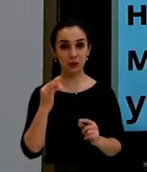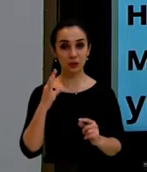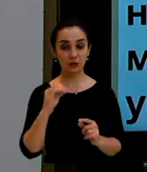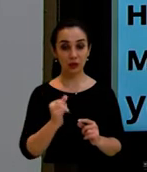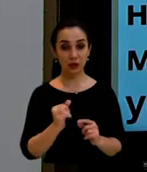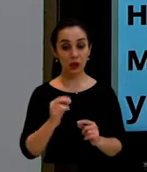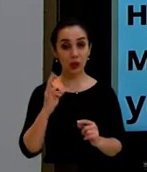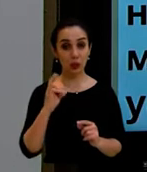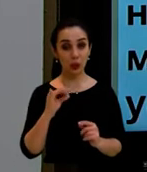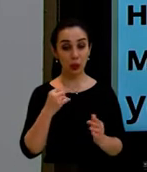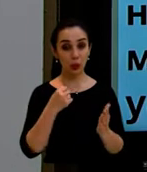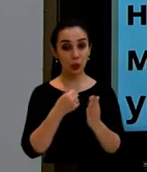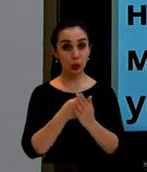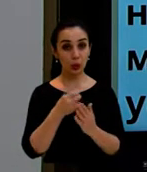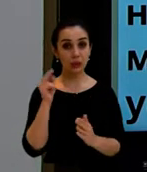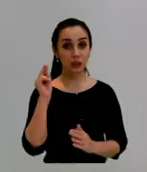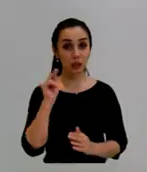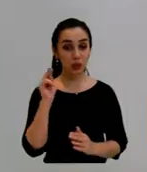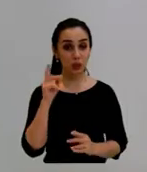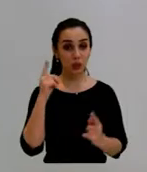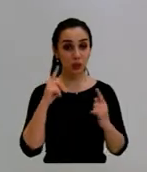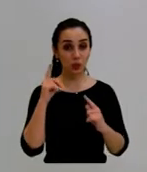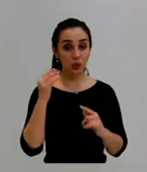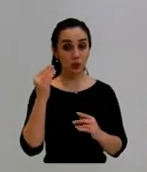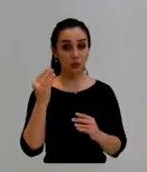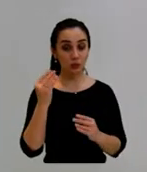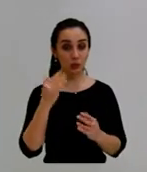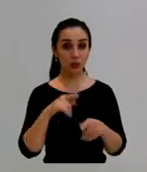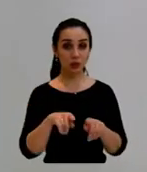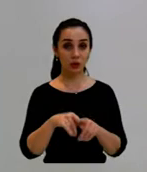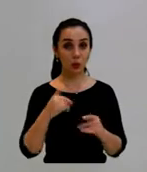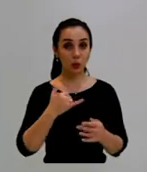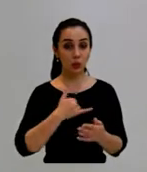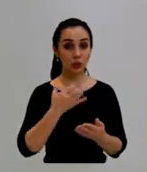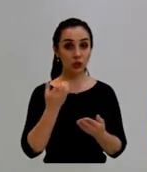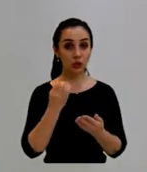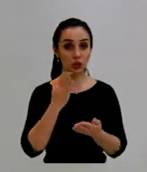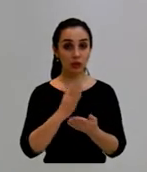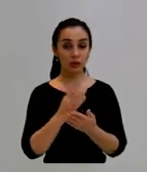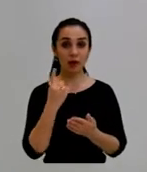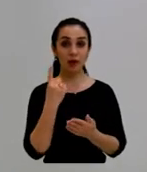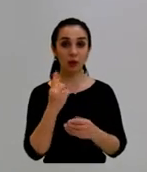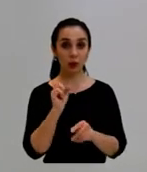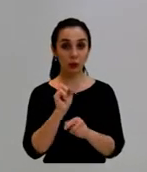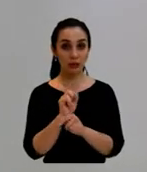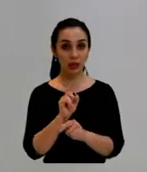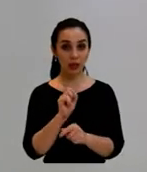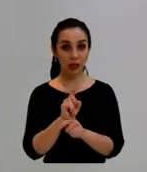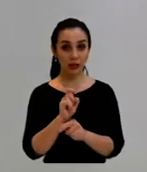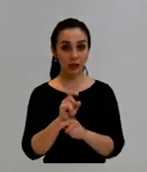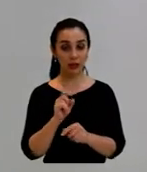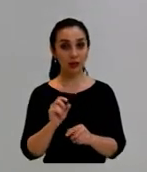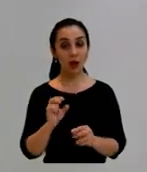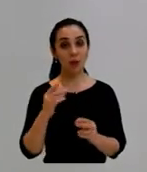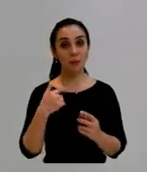Но до изучения творчества Рубцова у нас есть еще одно задание.